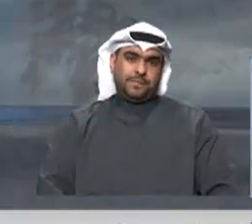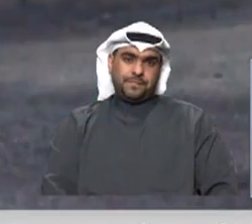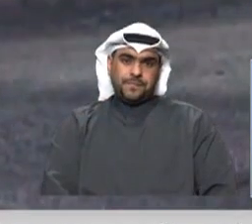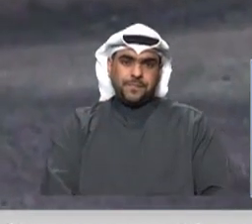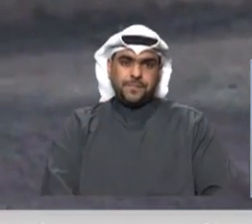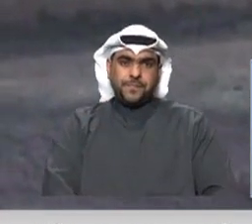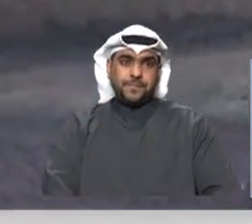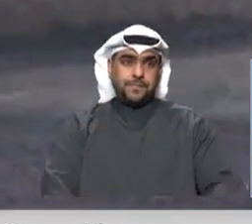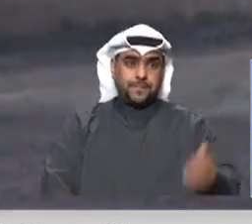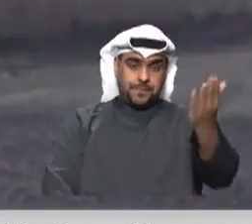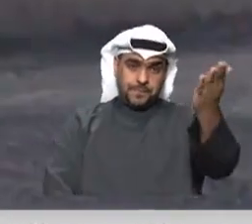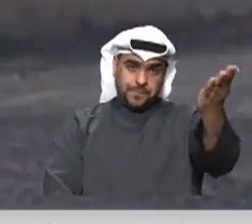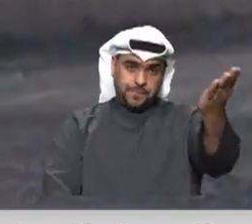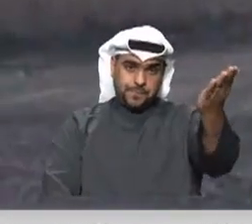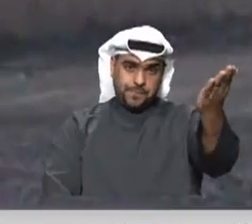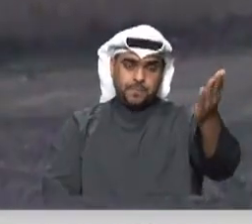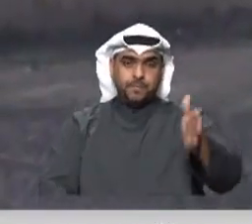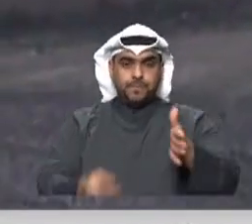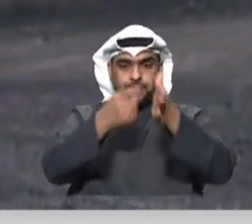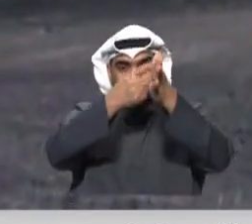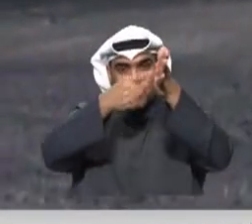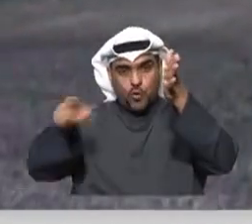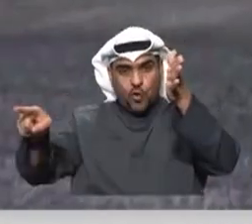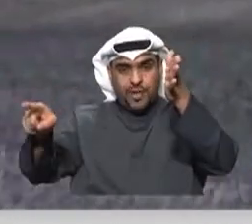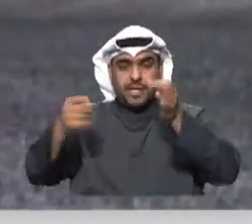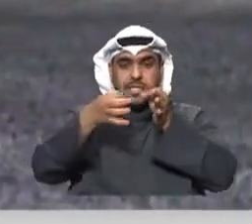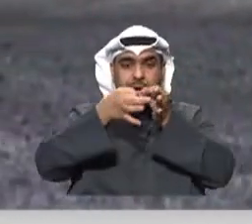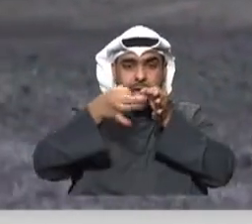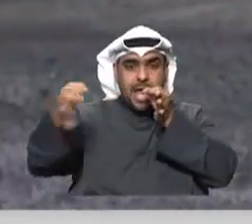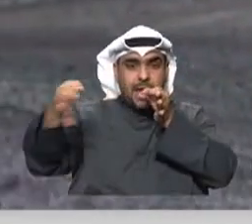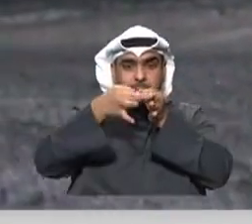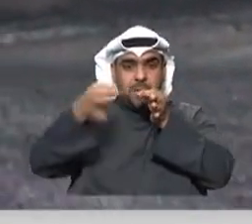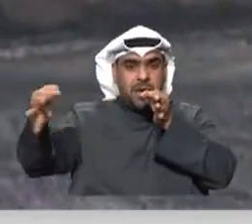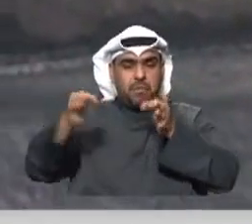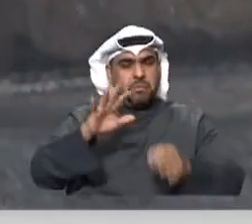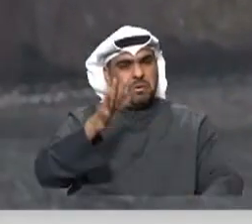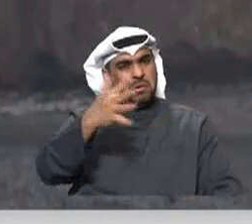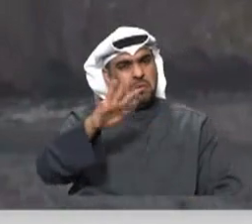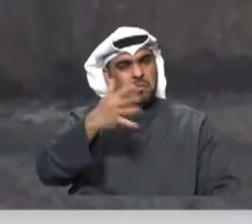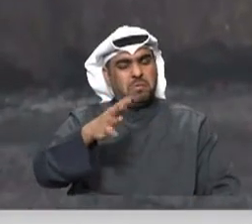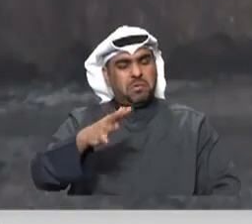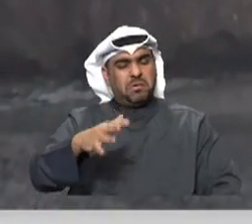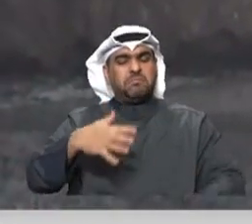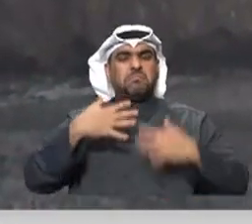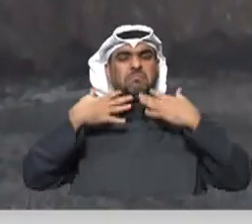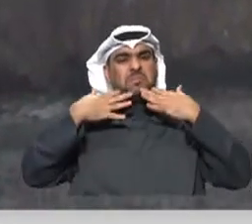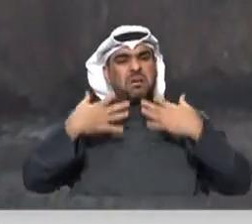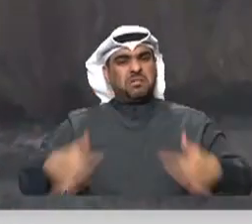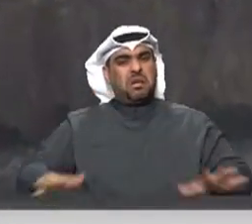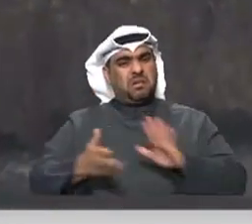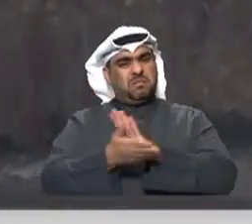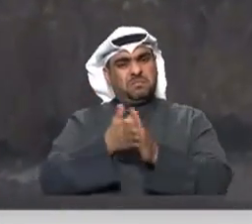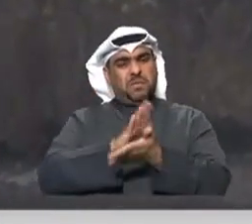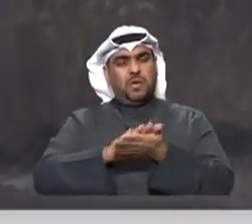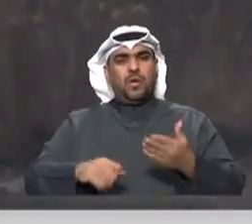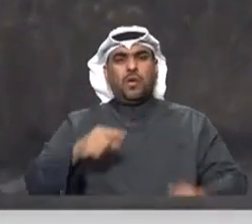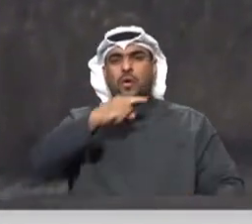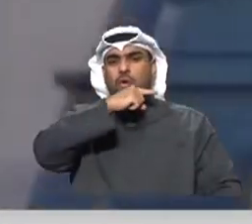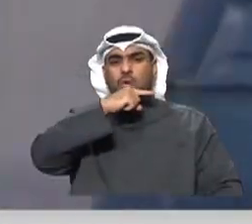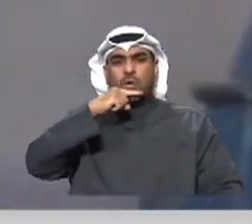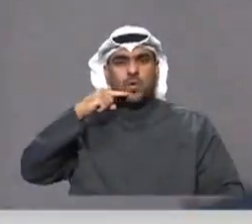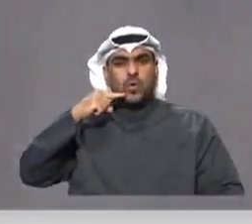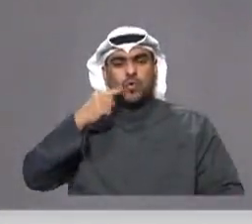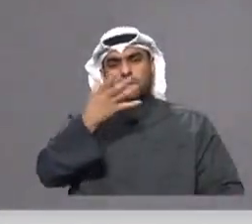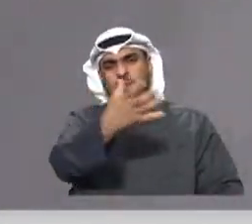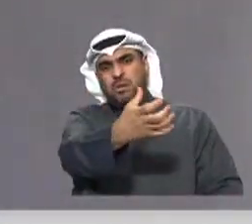بخمط تقترب من السقوط بعد ما احكمت القوات الروسيه قبضتها وكثفت قصفها على عده محاور بجميع جبهات